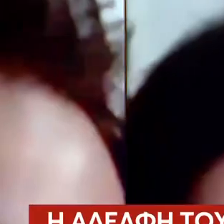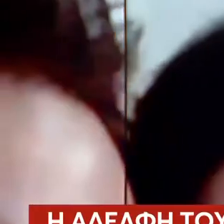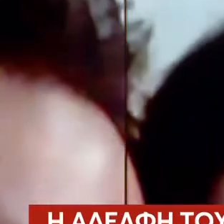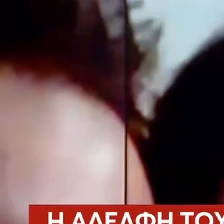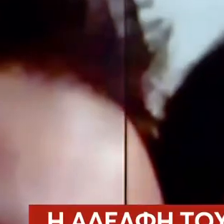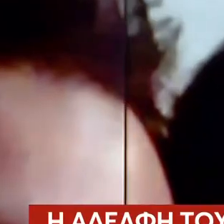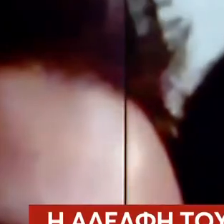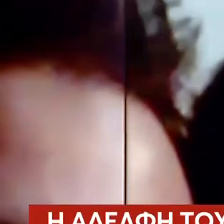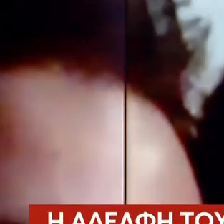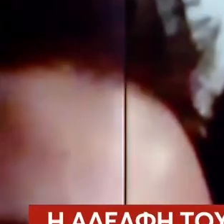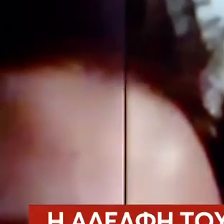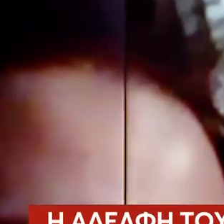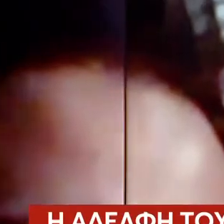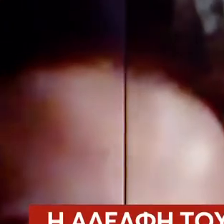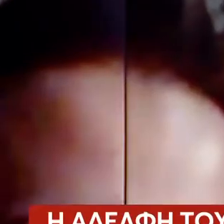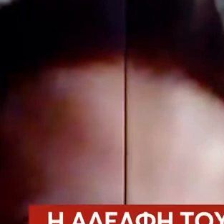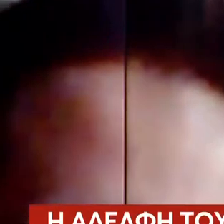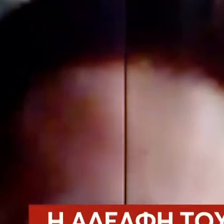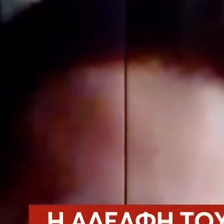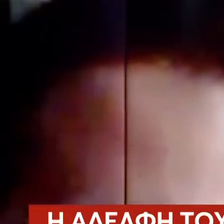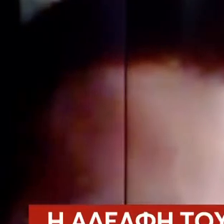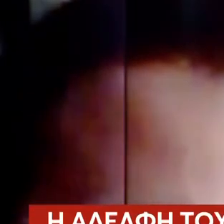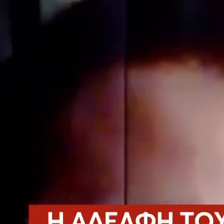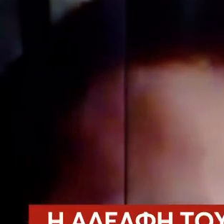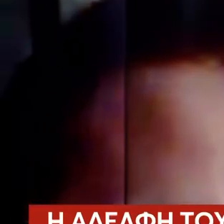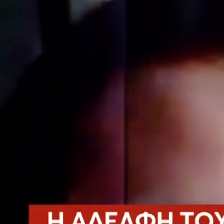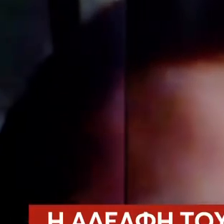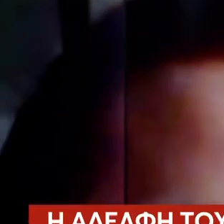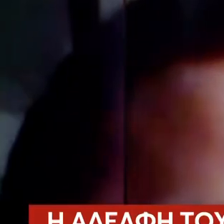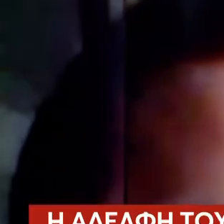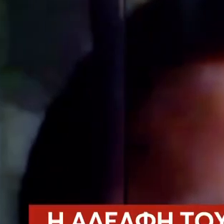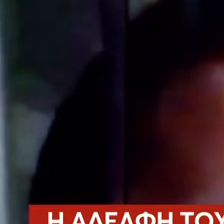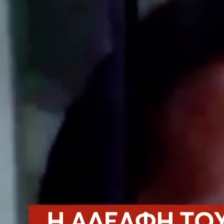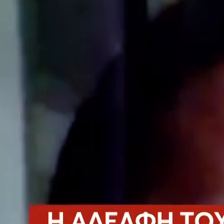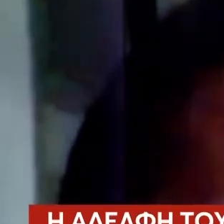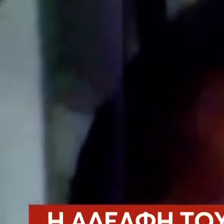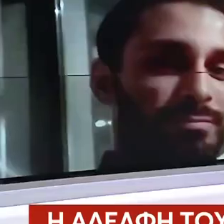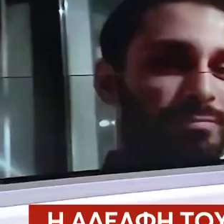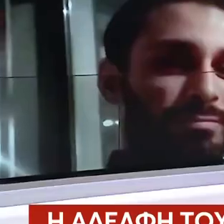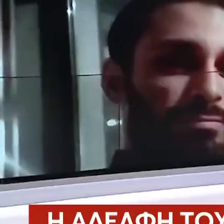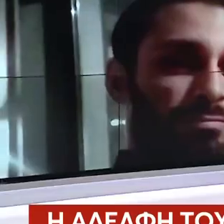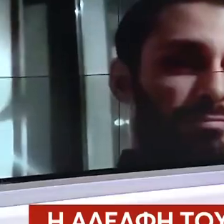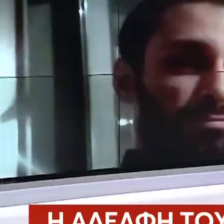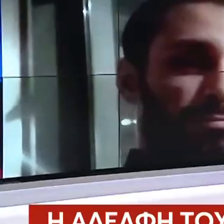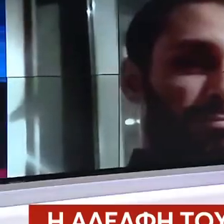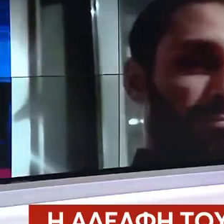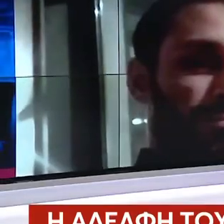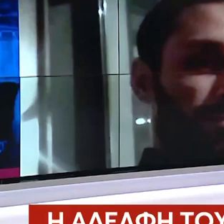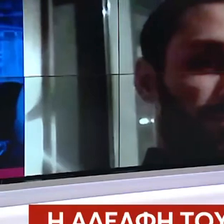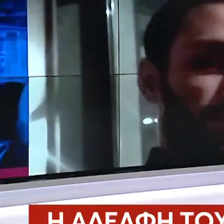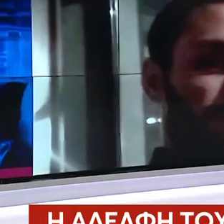είχε χτυπήσει στο κεφάλι τόσο πολύ, μέχρι που έχασε την ομιλία της κάποια στιγμή, και ακόμα η